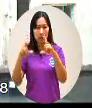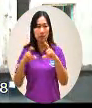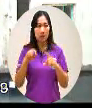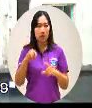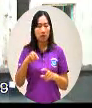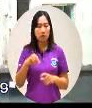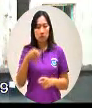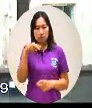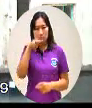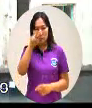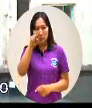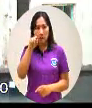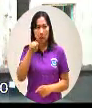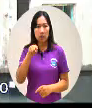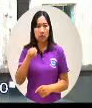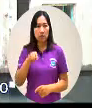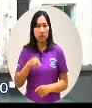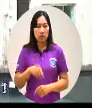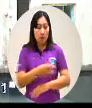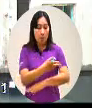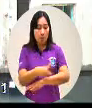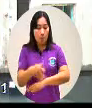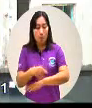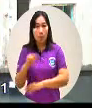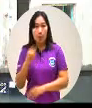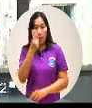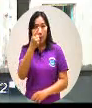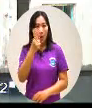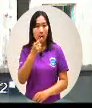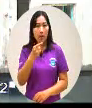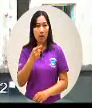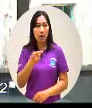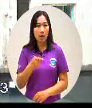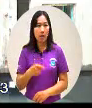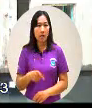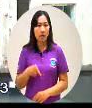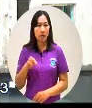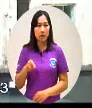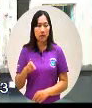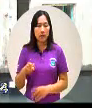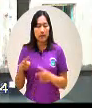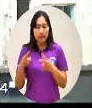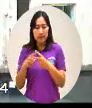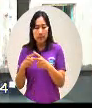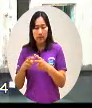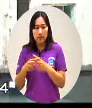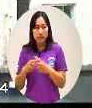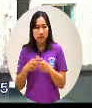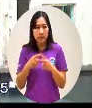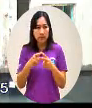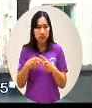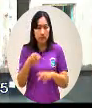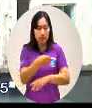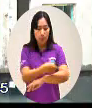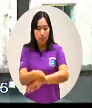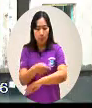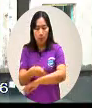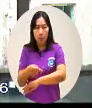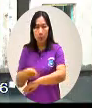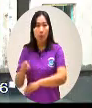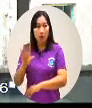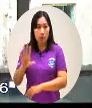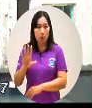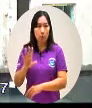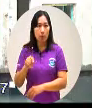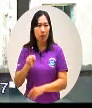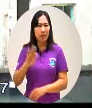内底唯一一条，所有差不多将近有7-8条水沟暗沟，爱走这条，一定爱走这条。结